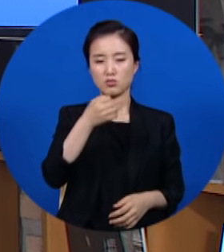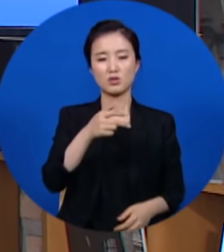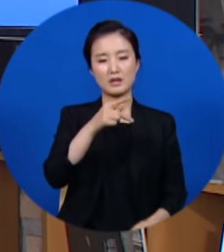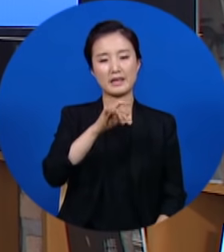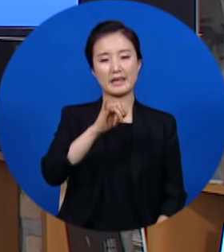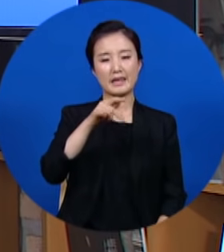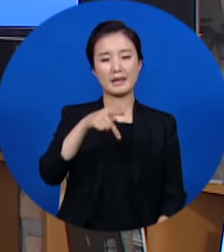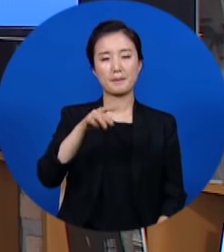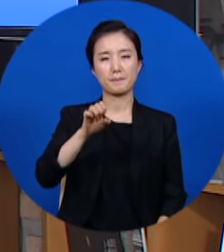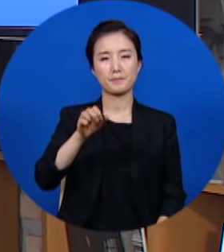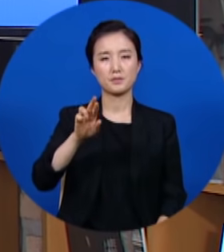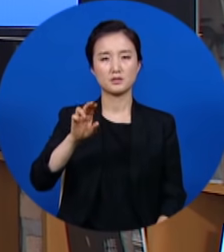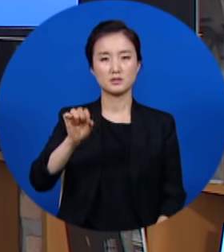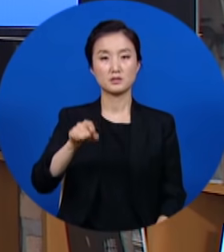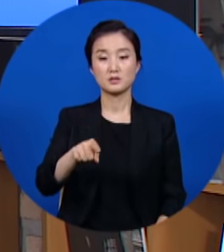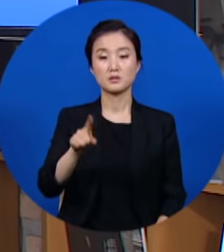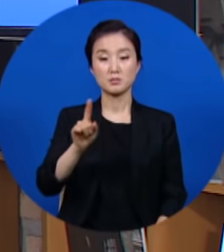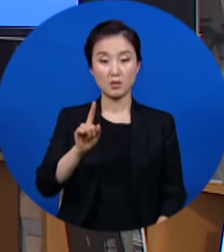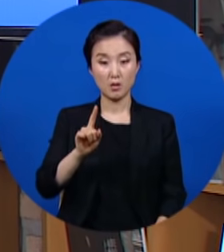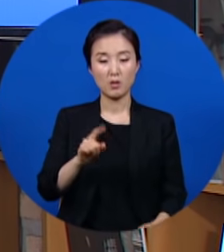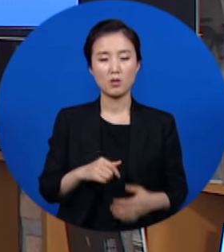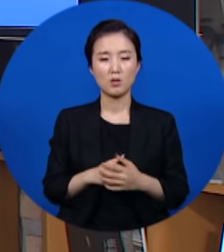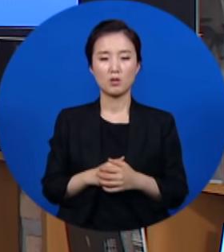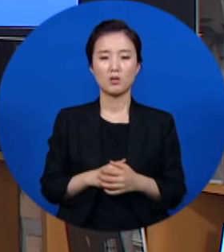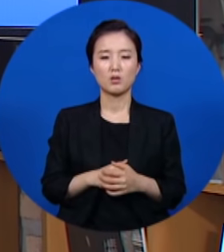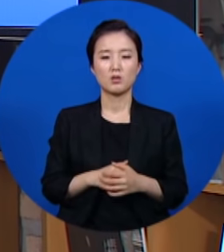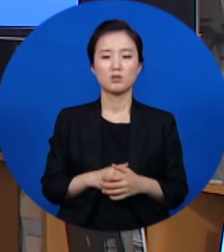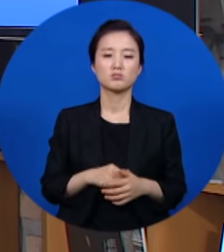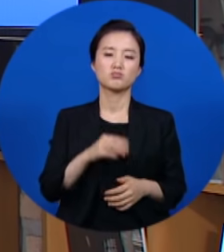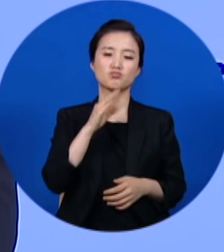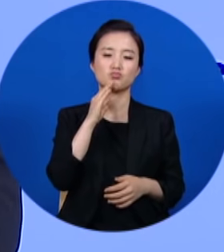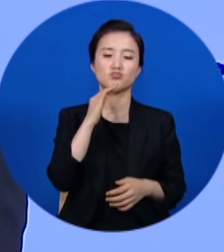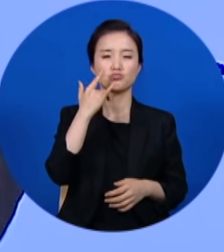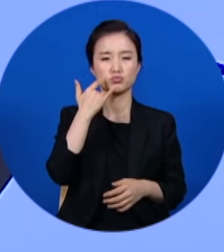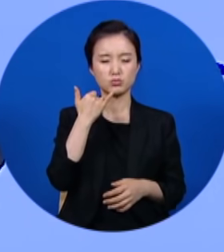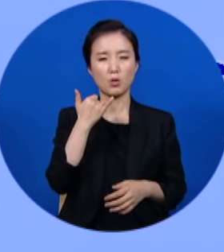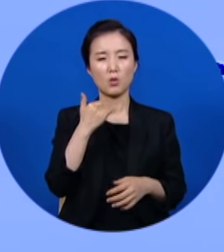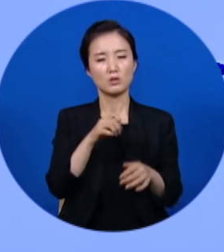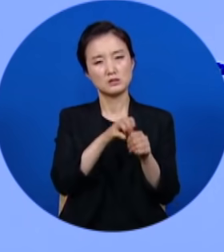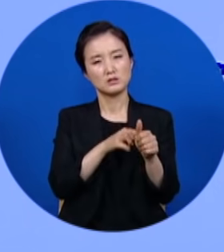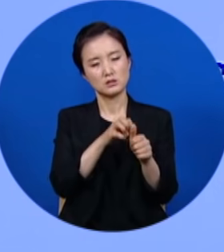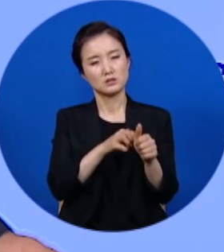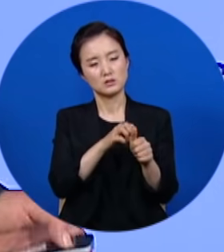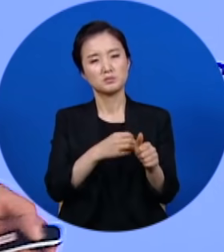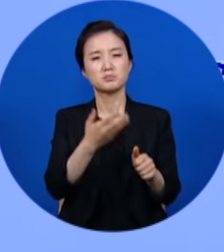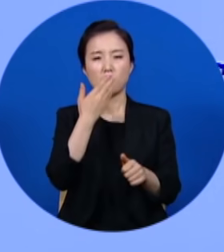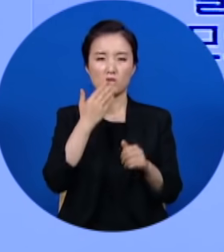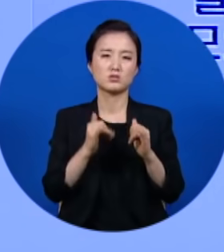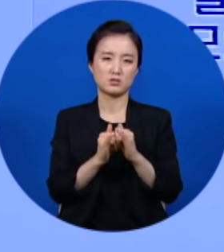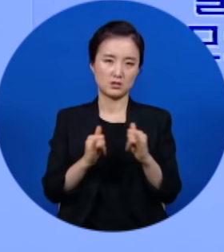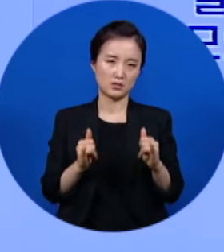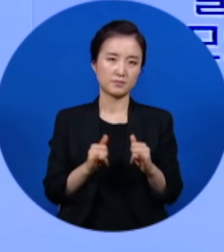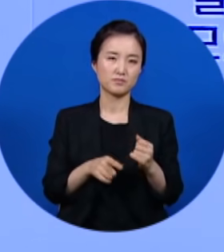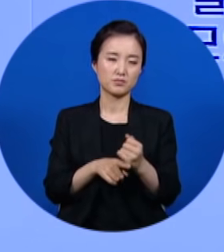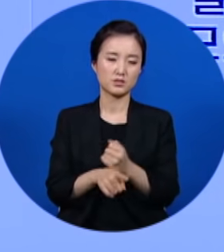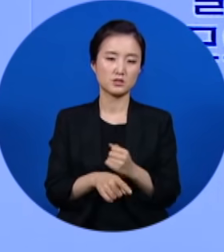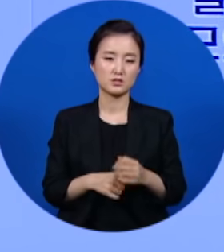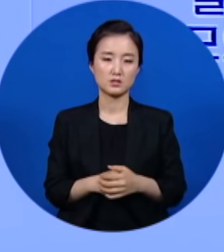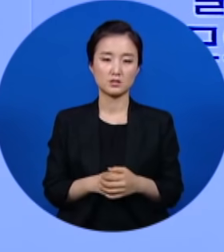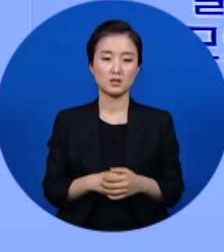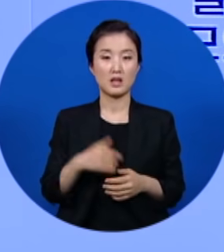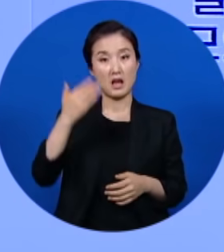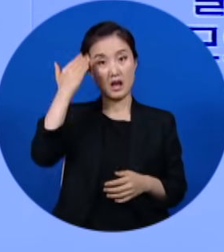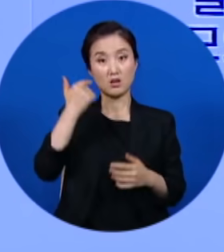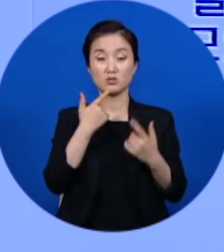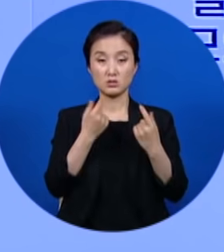있어봤자 이 자녀 리스크 에 걸려 버리면 아무 의미가 없다는 거예요 근데 지금 세계에서 우리나라처럼 자식한테 돈